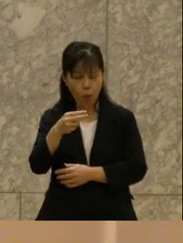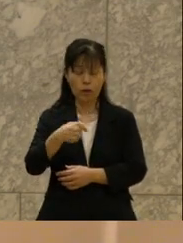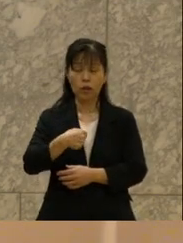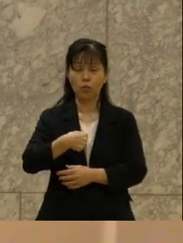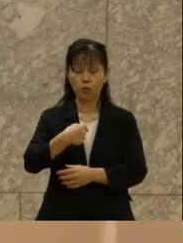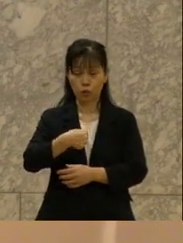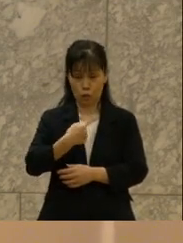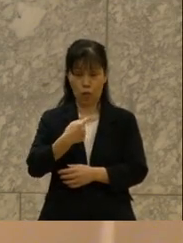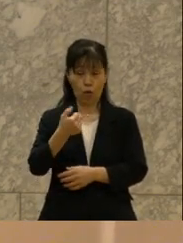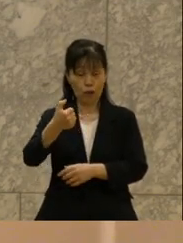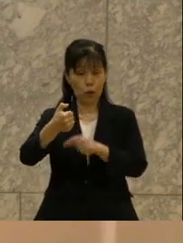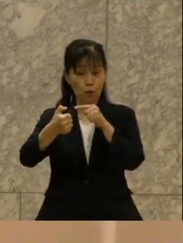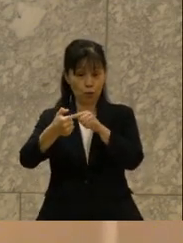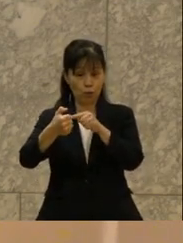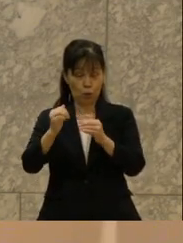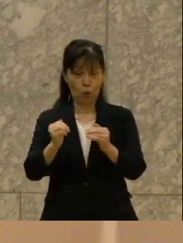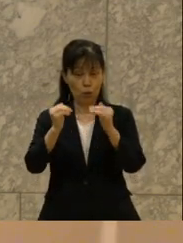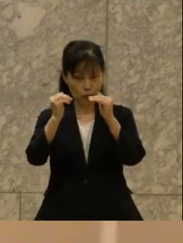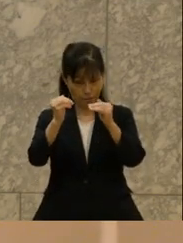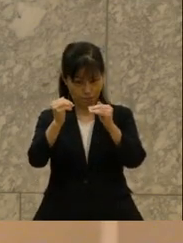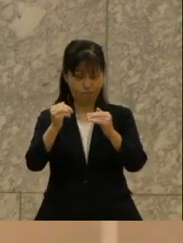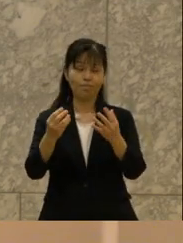さらに約8秒自らの日本記録を更新しました